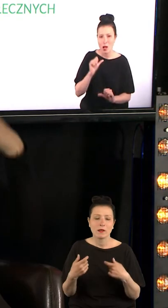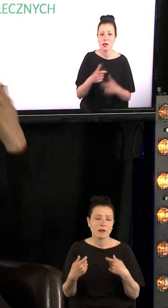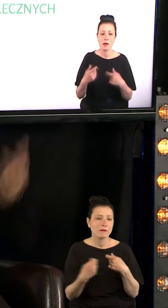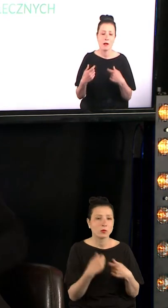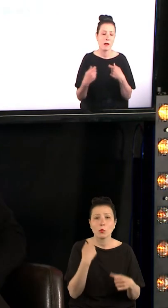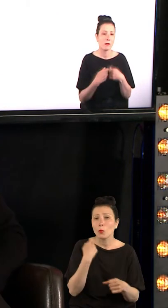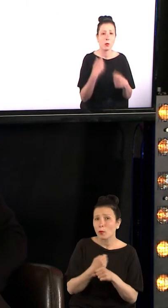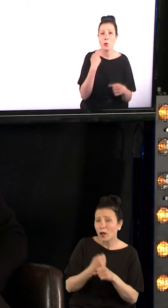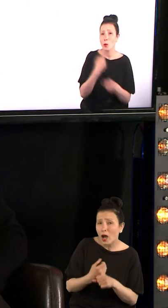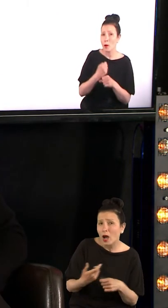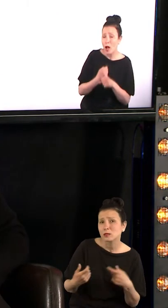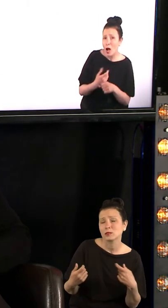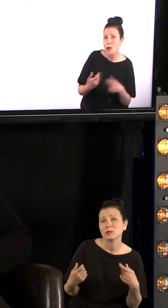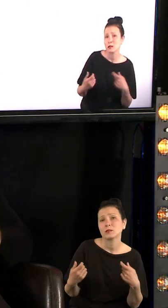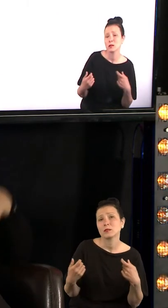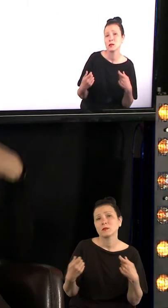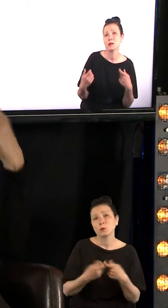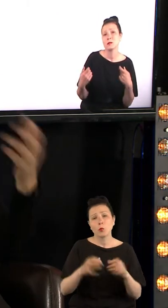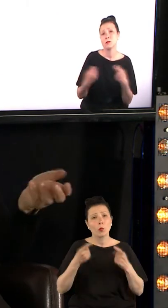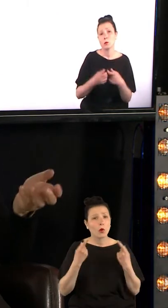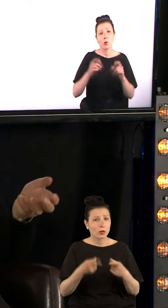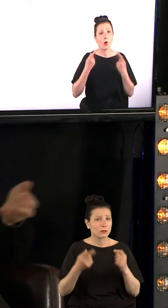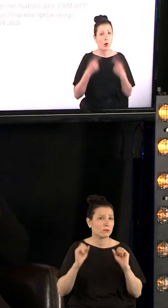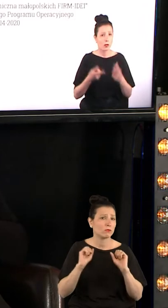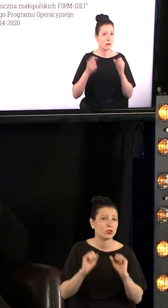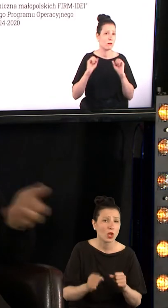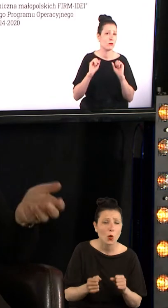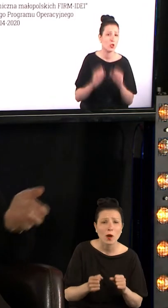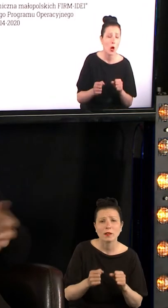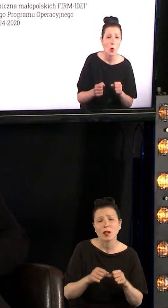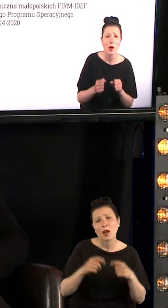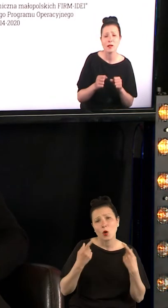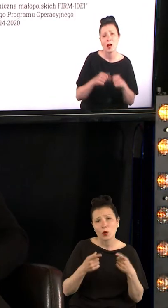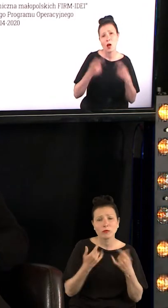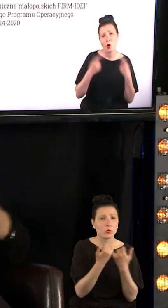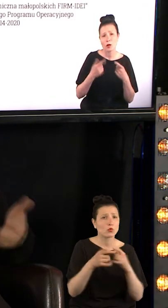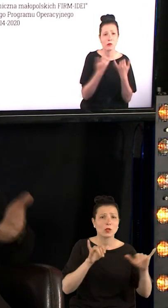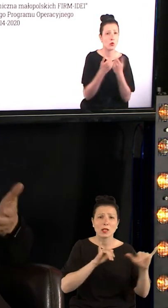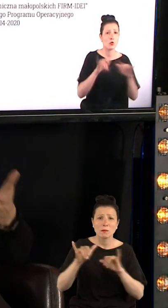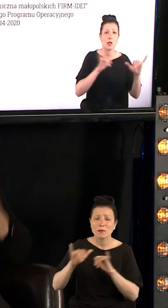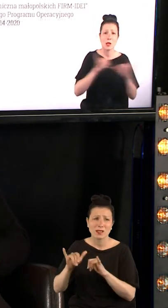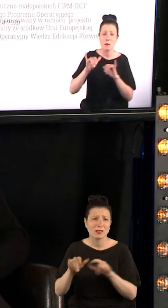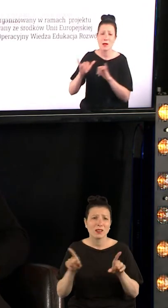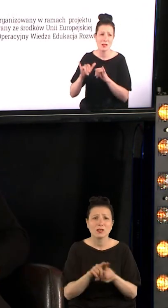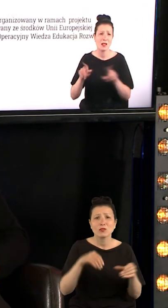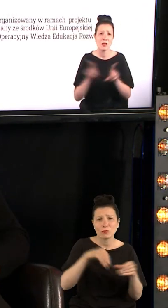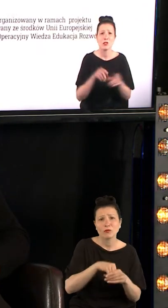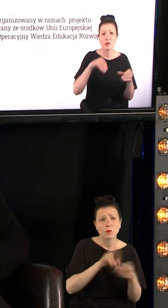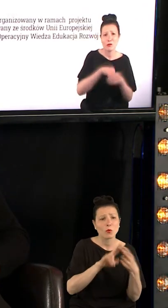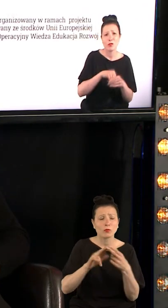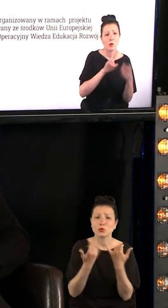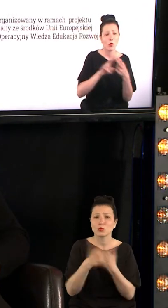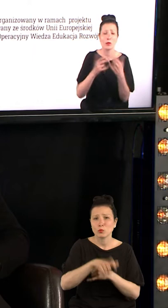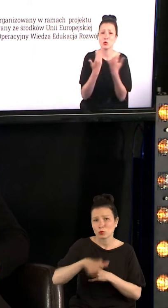współbytowania i różnych wydarzeń, imprez z obcowaniem z każdą osobą, ale wtedy nie byłam już takim